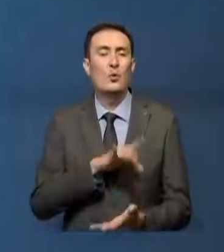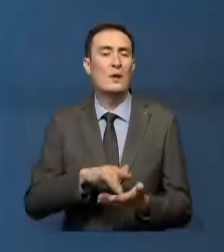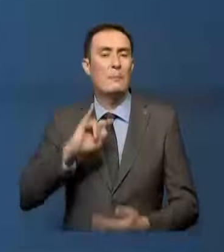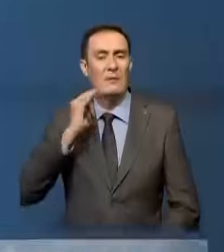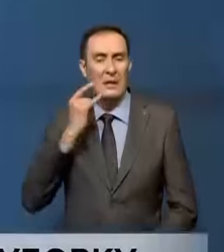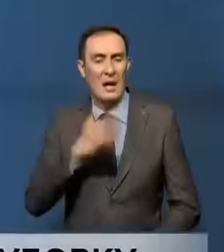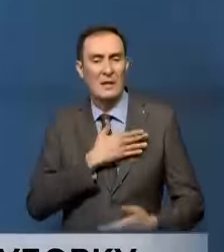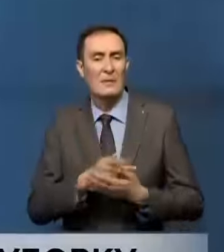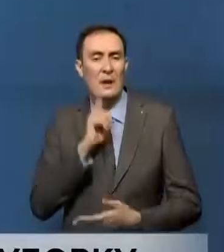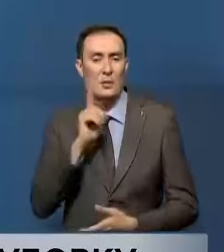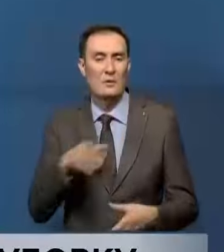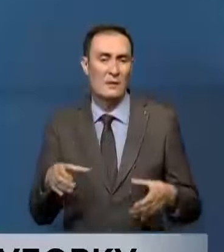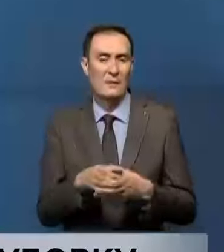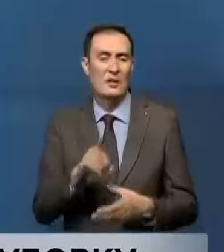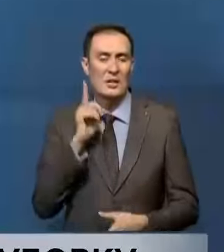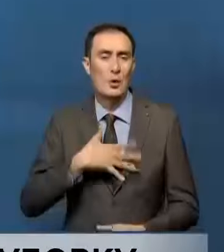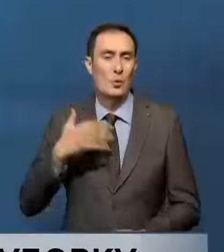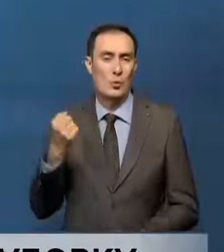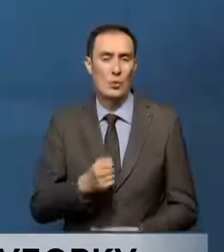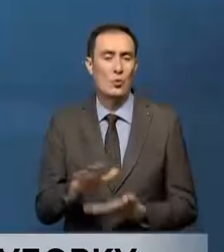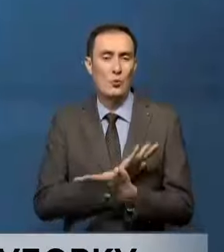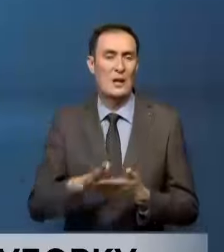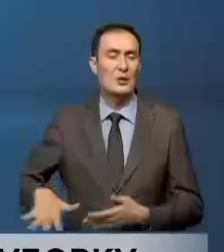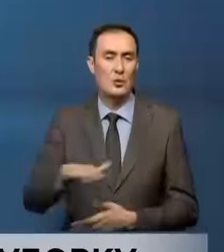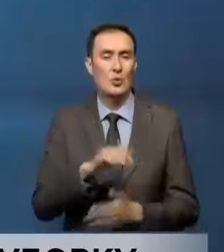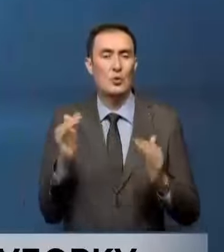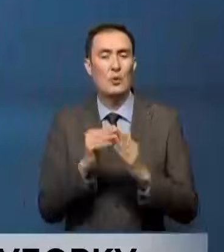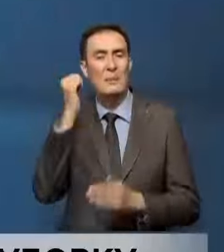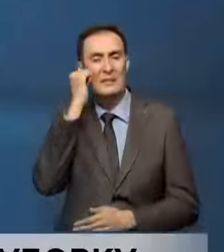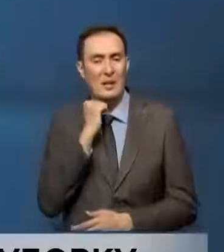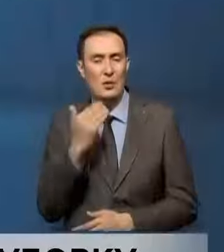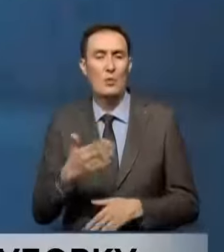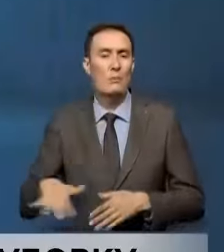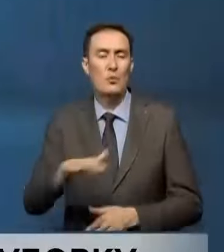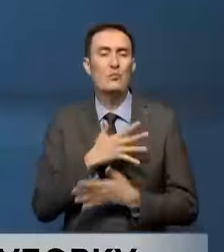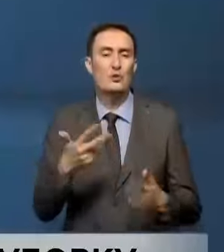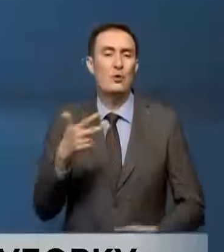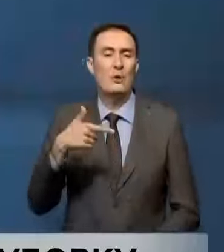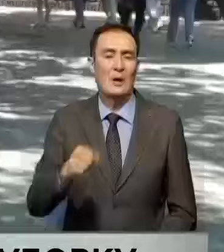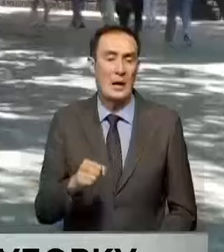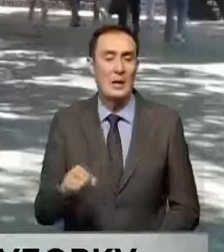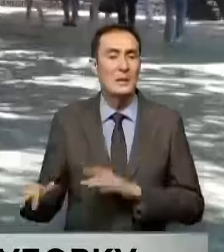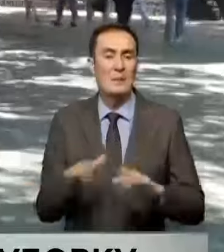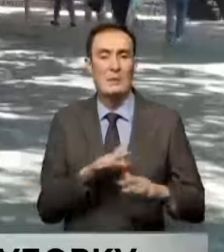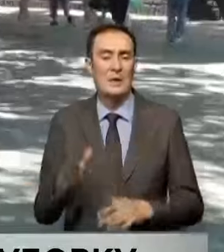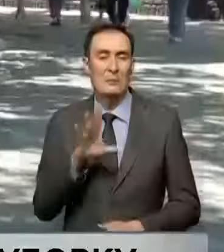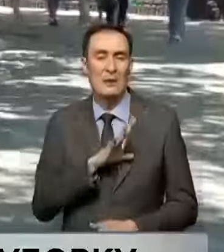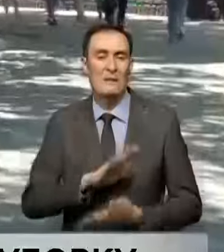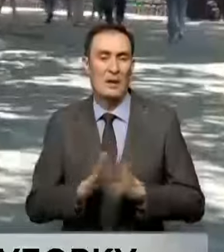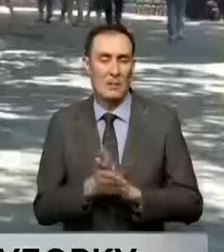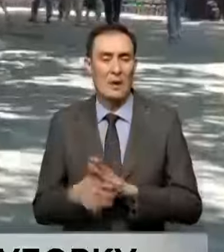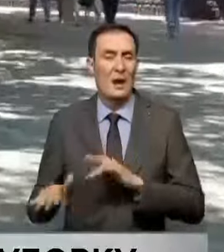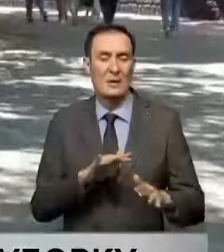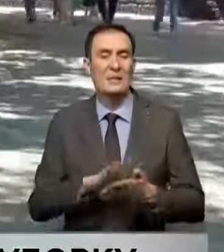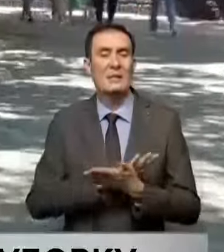Павлодаре активисты молодежного крыла «Жастарух» убрали территорию дома престарелых. Ее площадь больше 3 гектаров. Мероприятие прошло тоже в